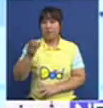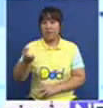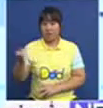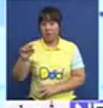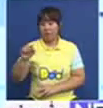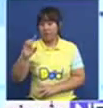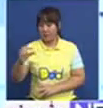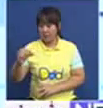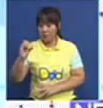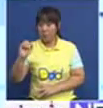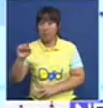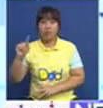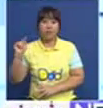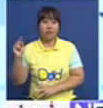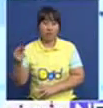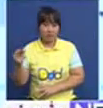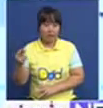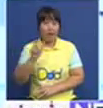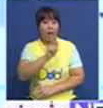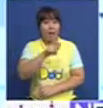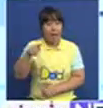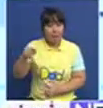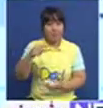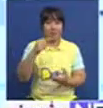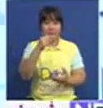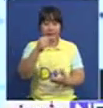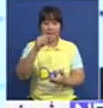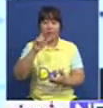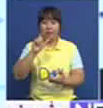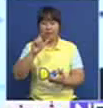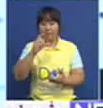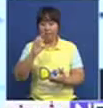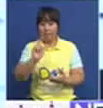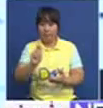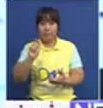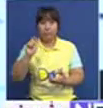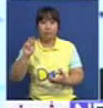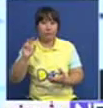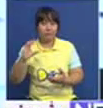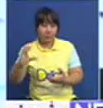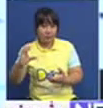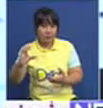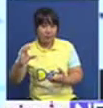worldwideweb.govchannel.go.th application GAC และตู้ government kiosk